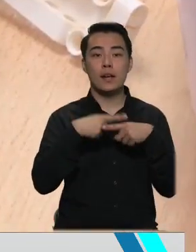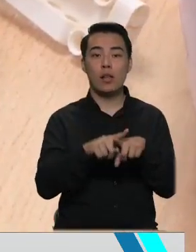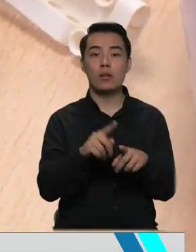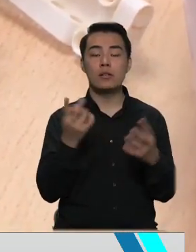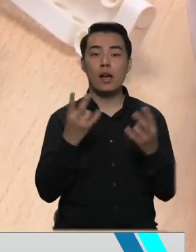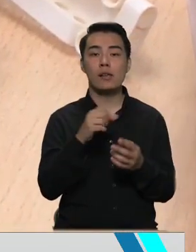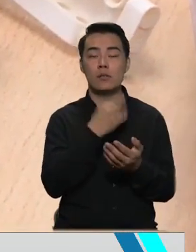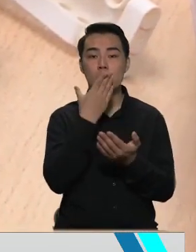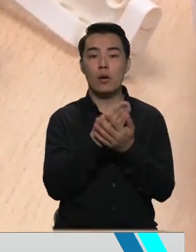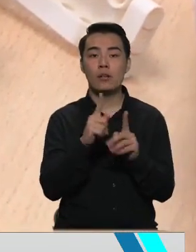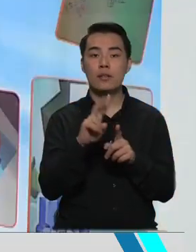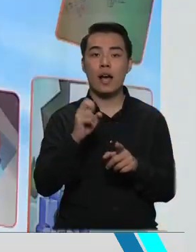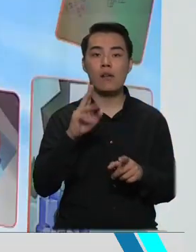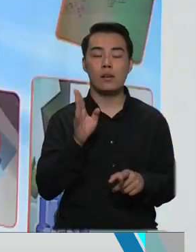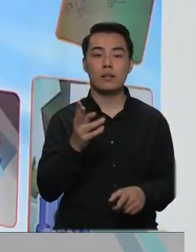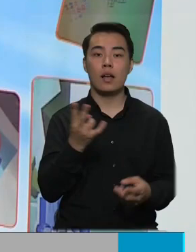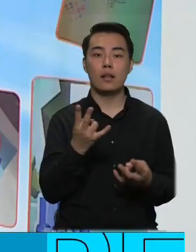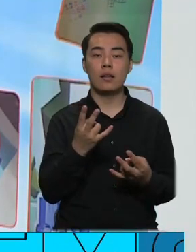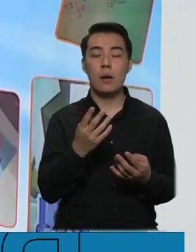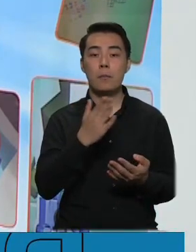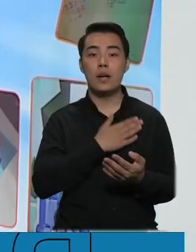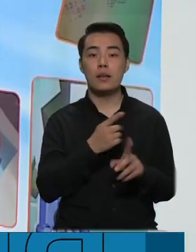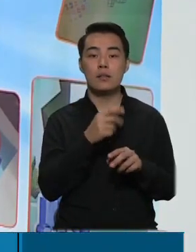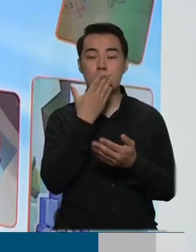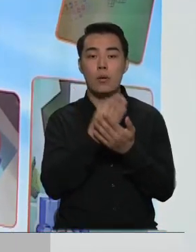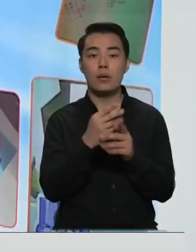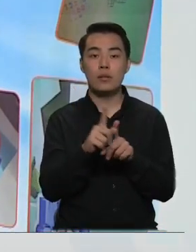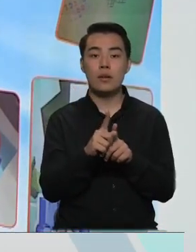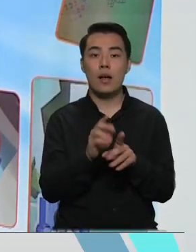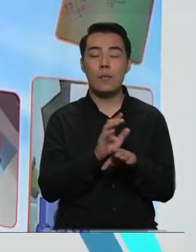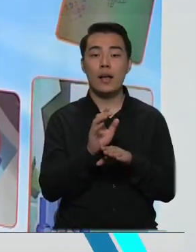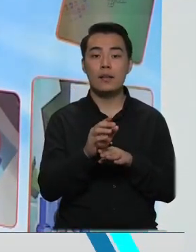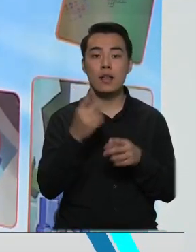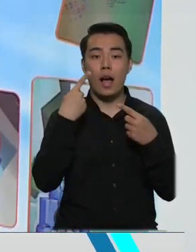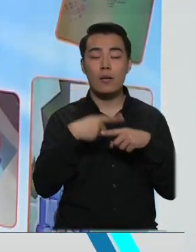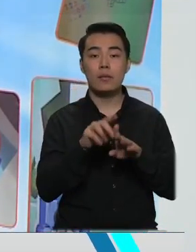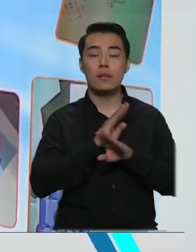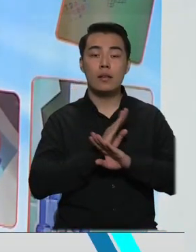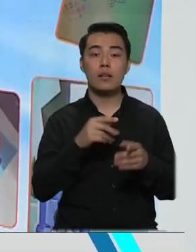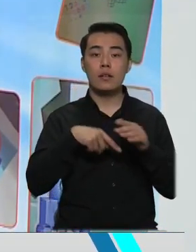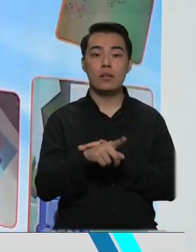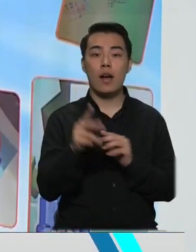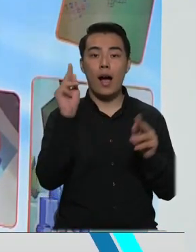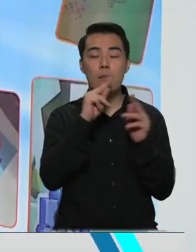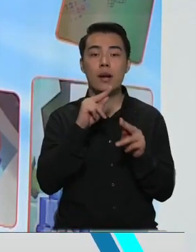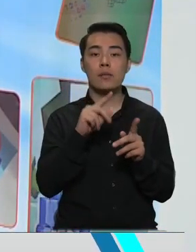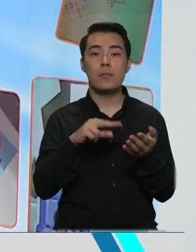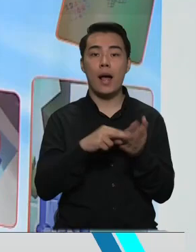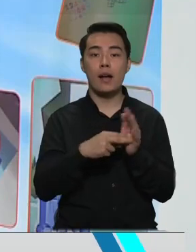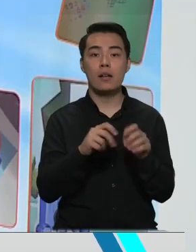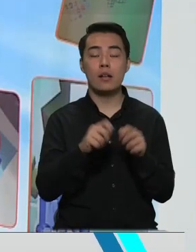требует определенных навыков Мы не только поставляем оборудование но мы запускаем в целом образовательный процесс